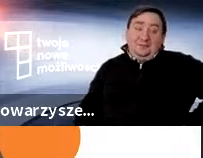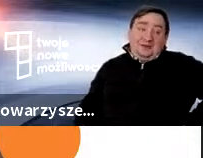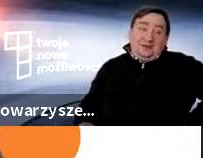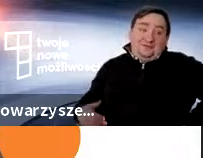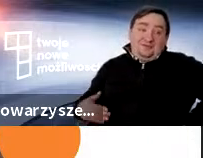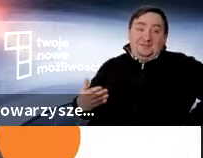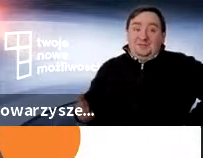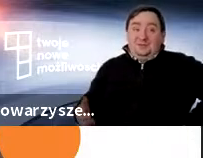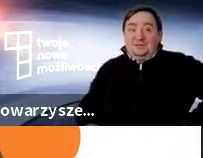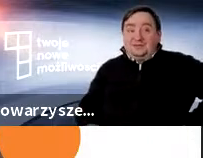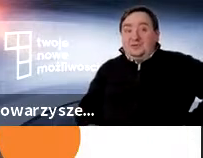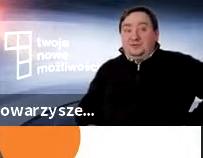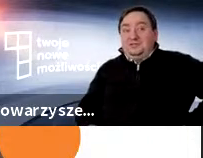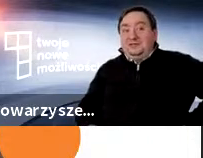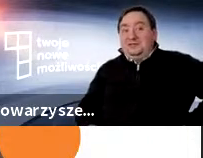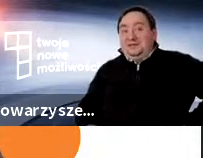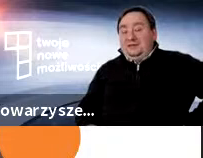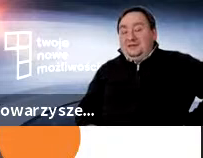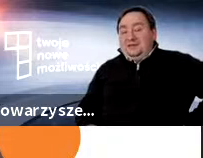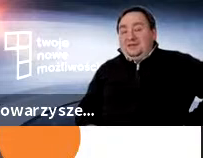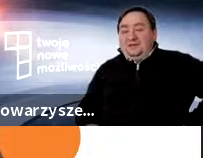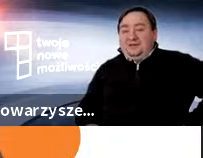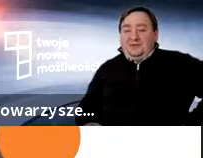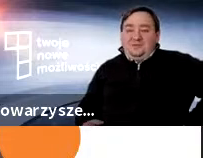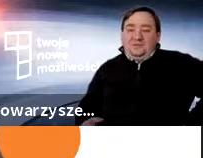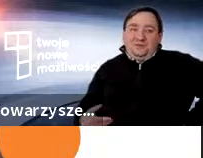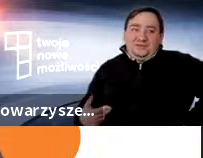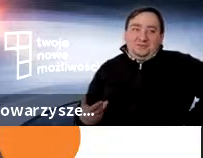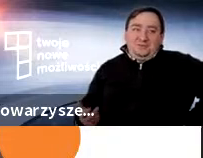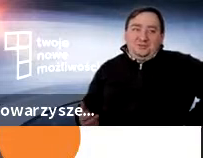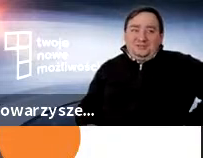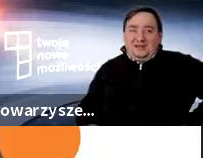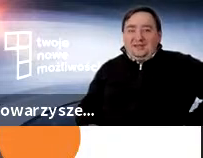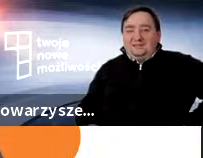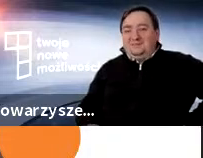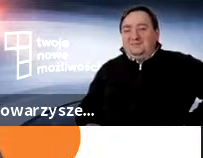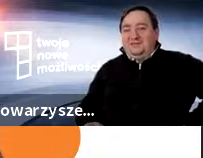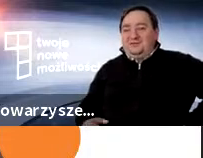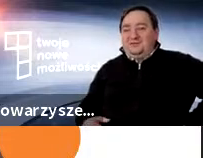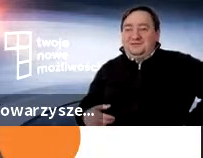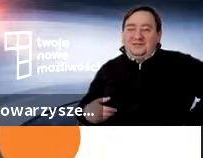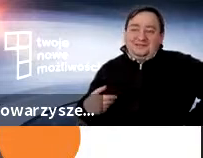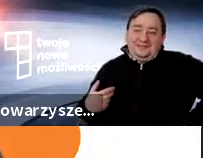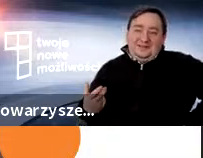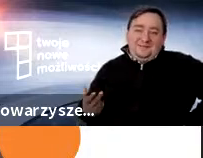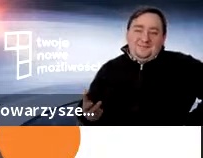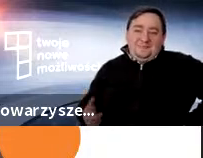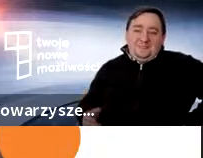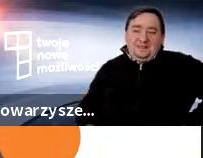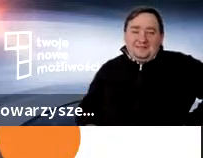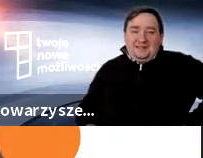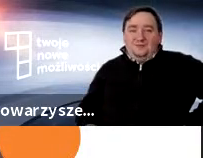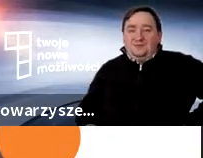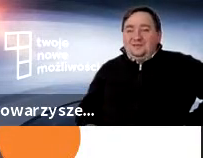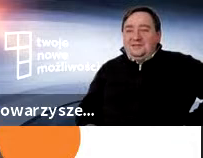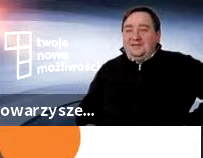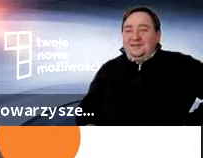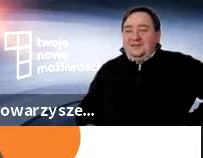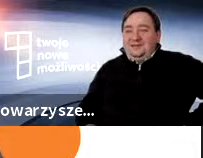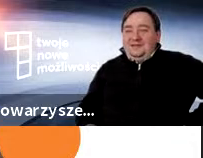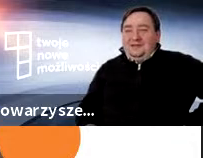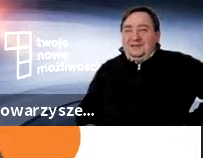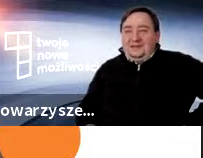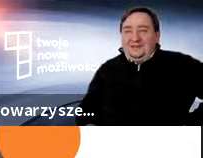wyrównane. Ten brak fizycznej bliskości, który powoduje też mniejszy stres, większa koncentracja na zadaniu, bo